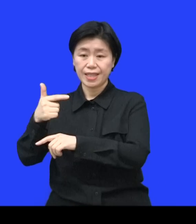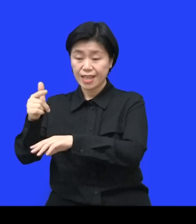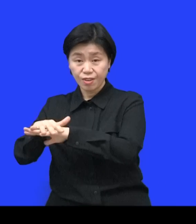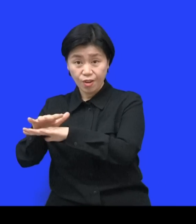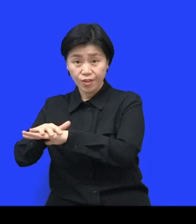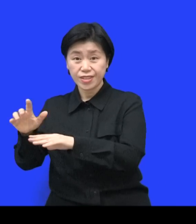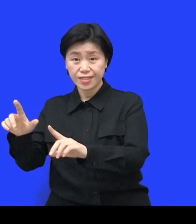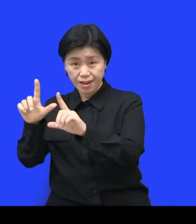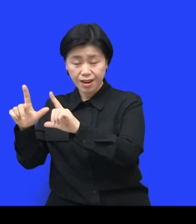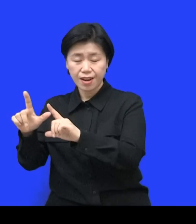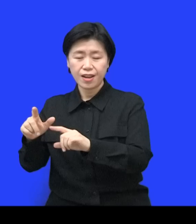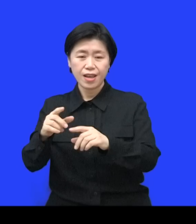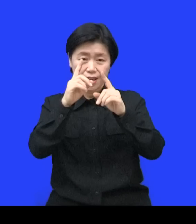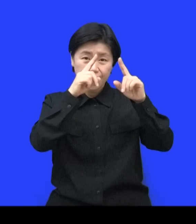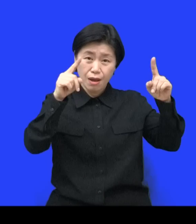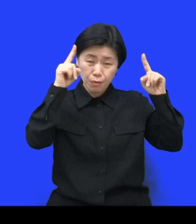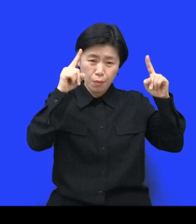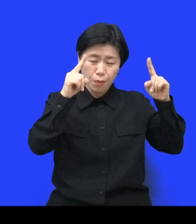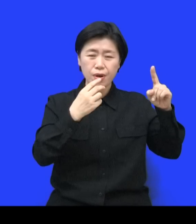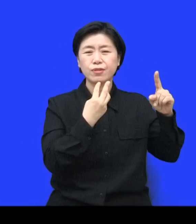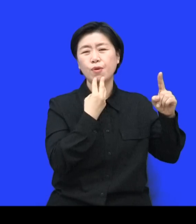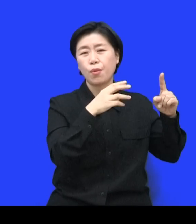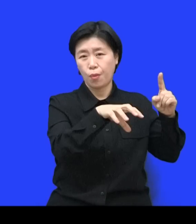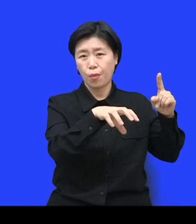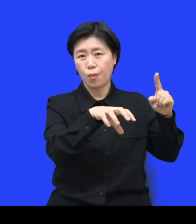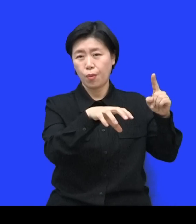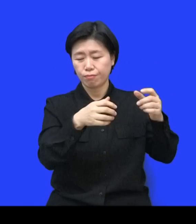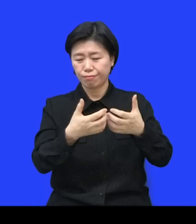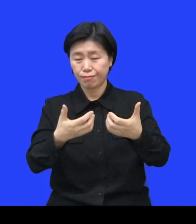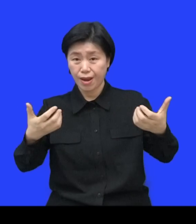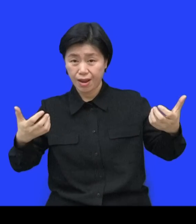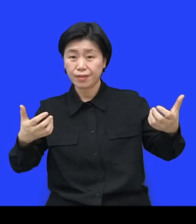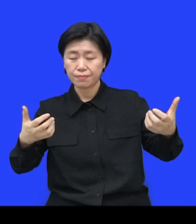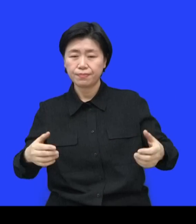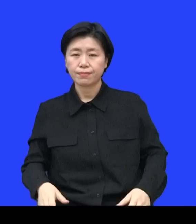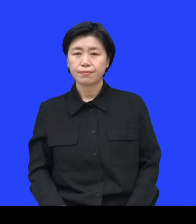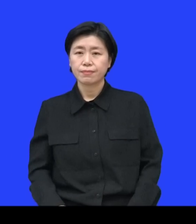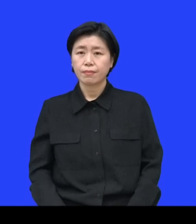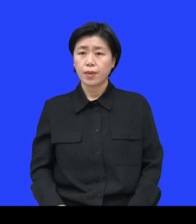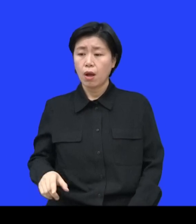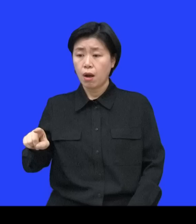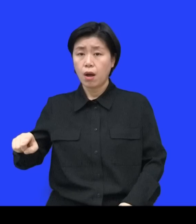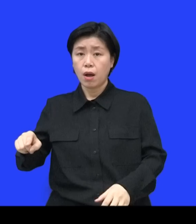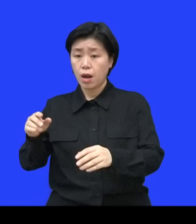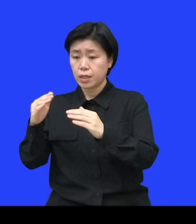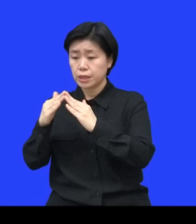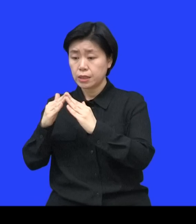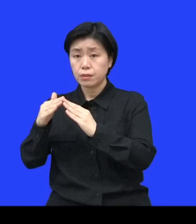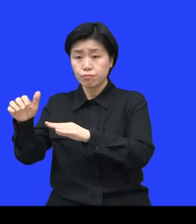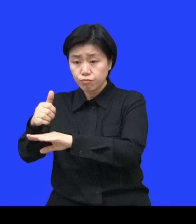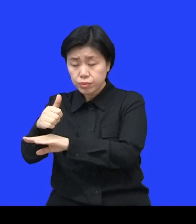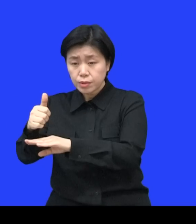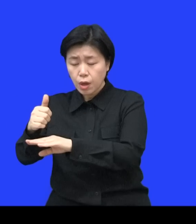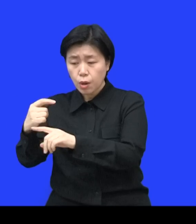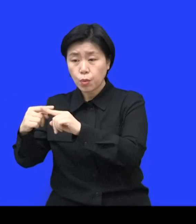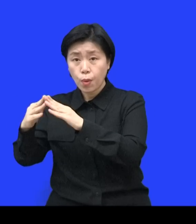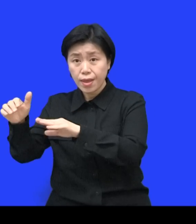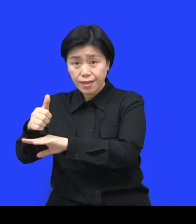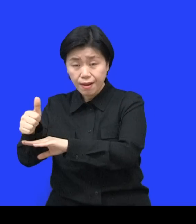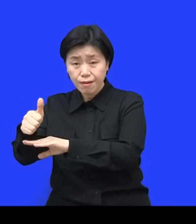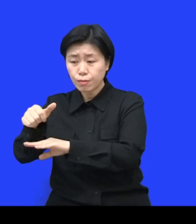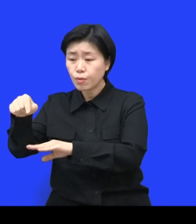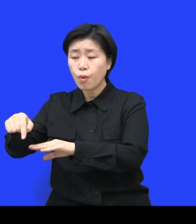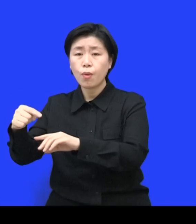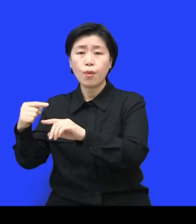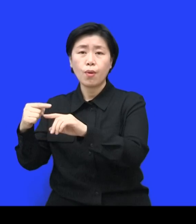그 지역 교회. 그때 제가 뭐 피아노도 좋아하고 그래서 반주도 해주고 교사도 하고 피아노도 잘 치세요? 그렇게